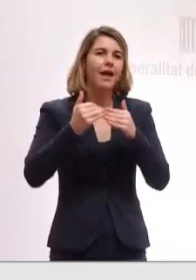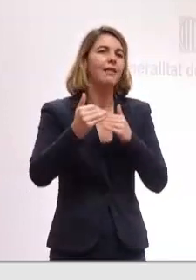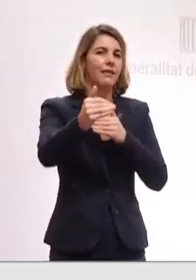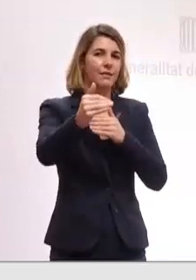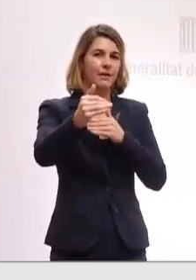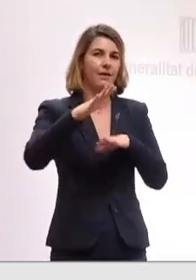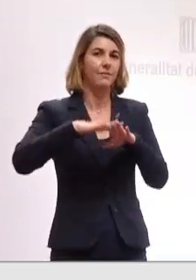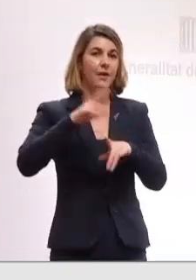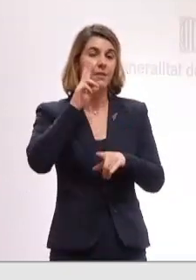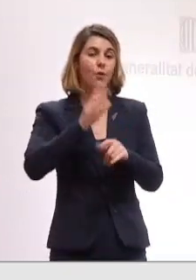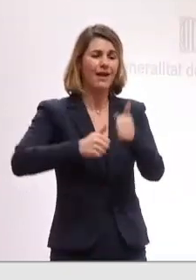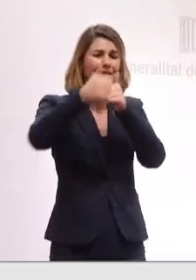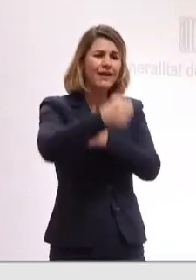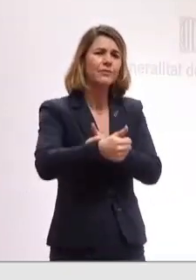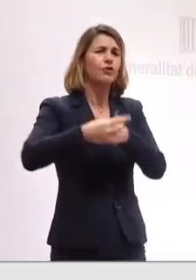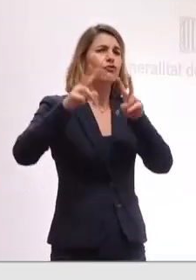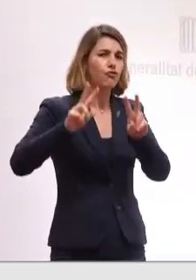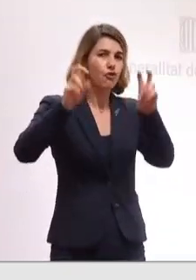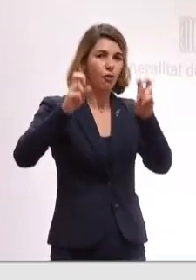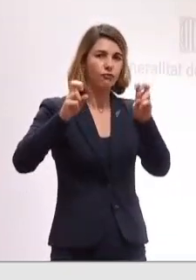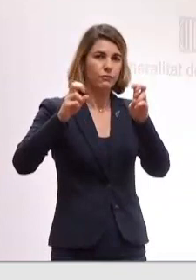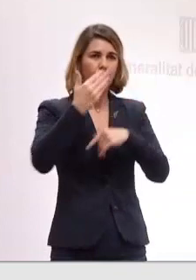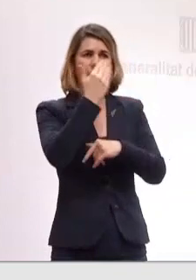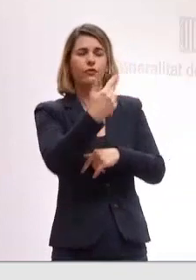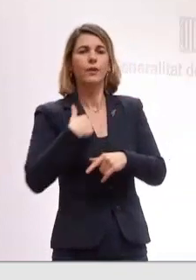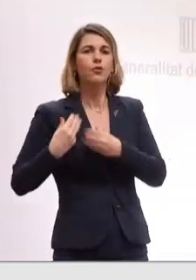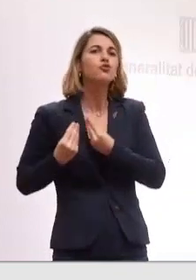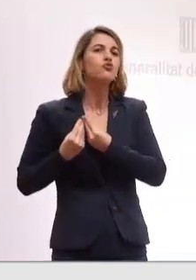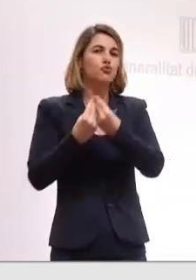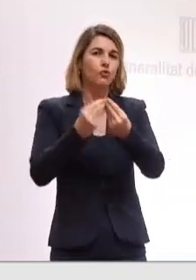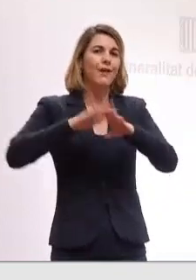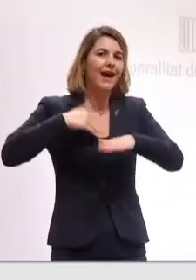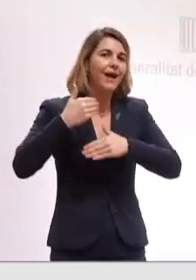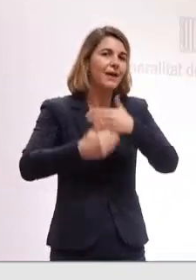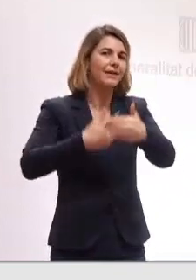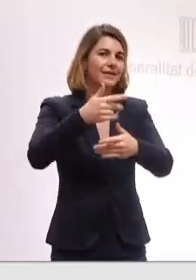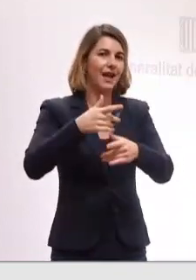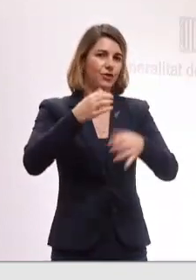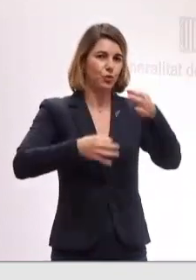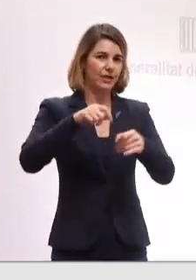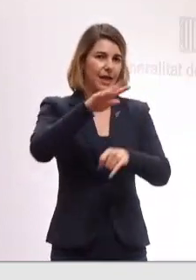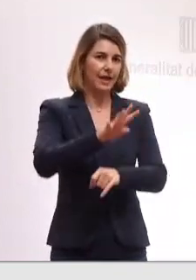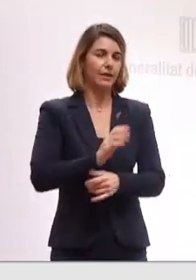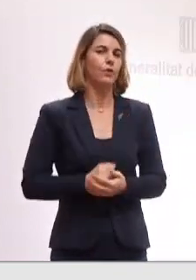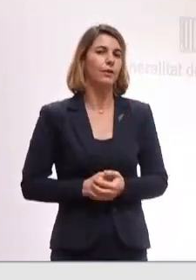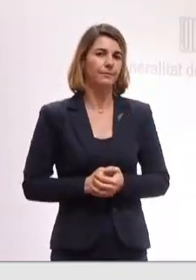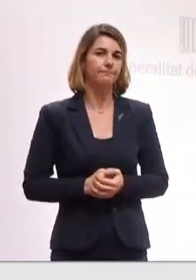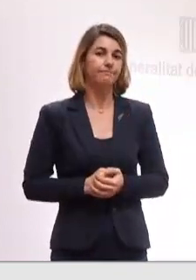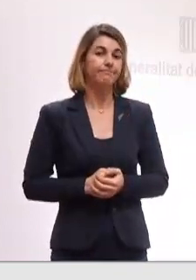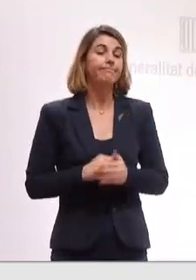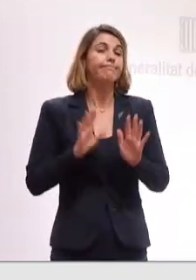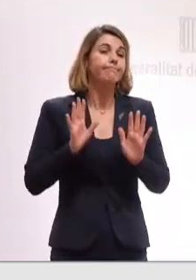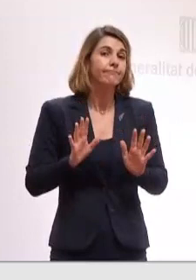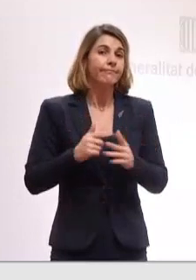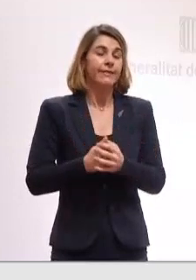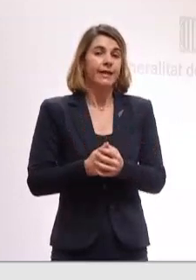per situar-nos nous reptes que hem d'afrontar conjuntament per seguir fent avançar la justícia a Catalunya. Malauradament